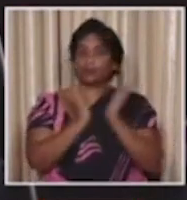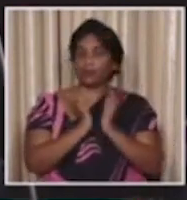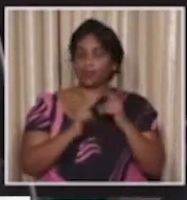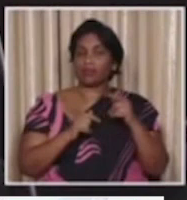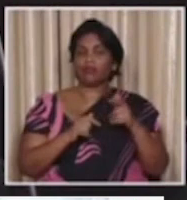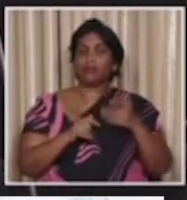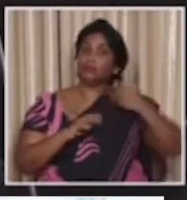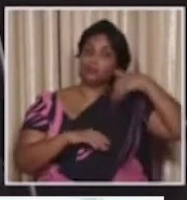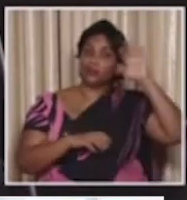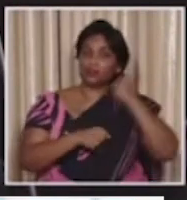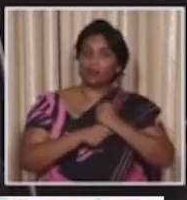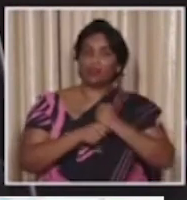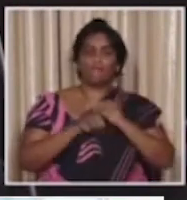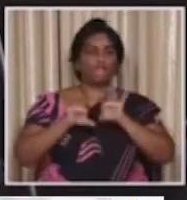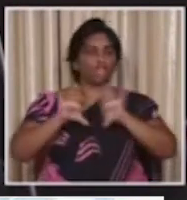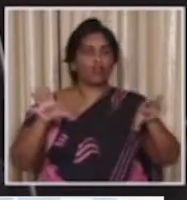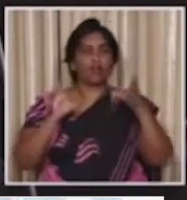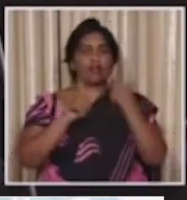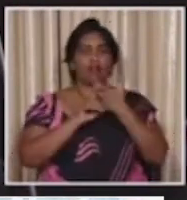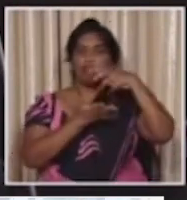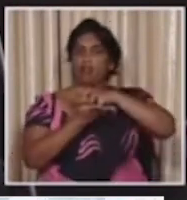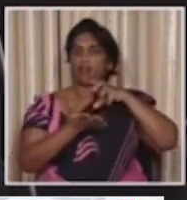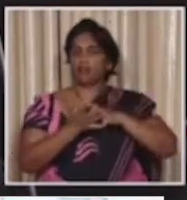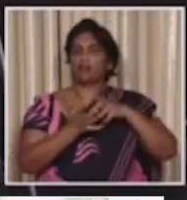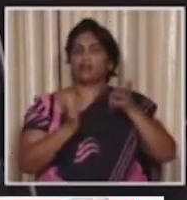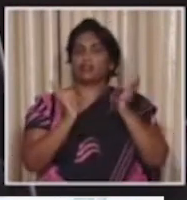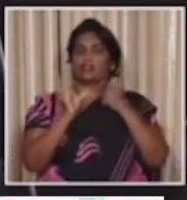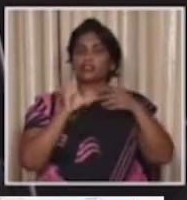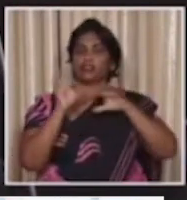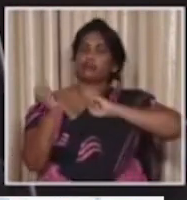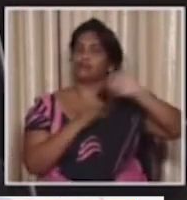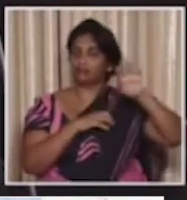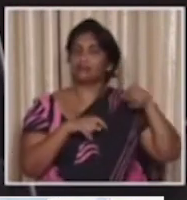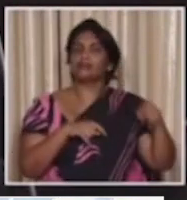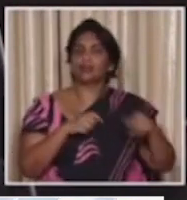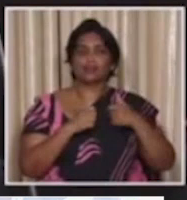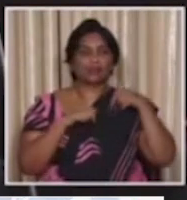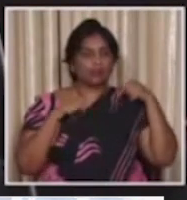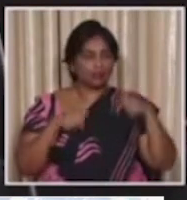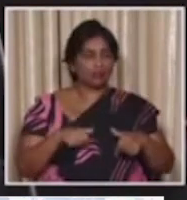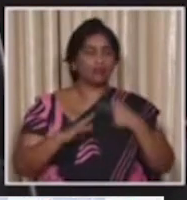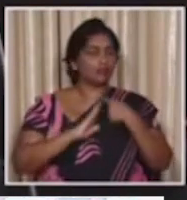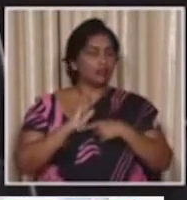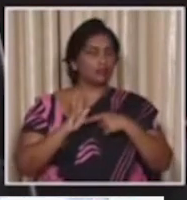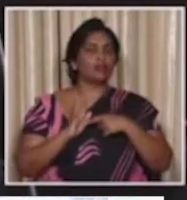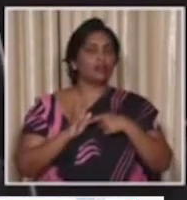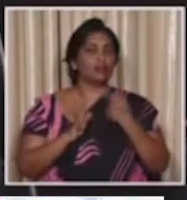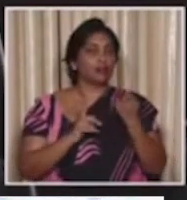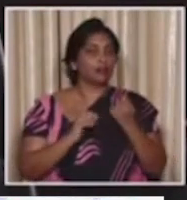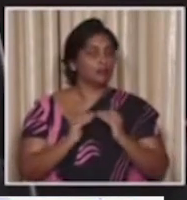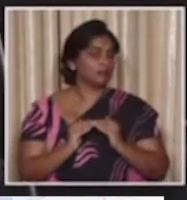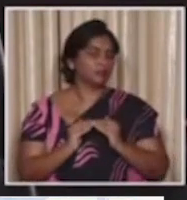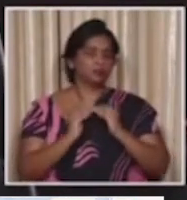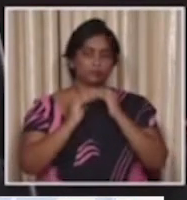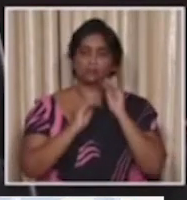අපේ රජය කාලෙක ඒව වෙන් කරලා කලාප හදලා වන උද්‍යාන ඇති කරා. ඒ ඇති කරන නිසා තමයි අද මේ රටේ රටට ආර්ථිකයක්